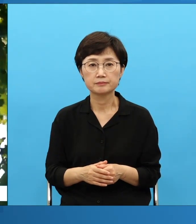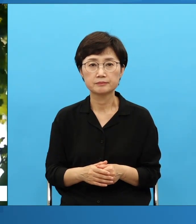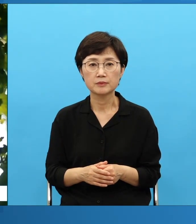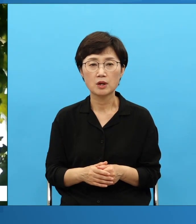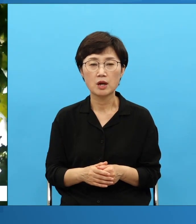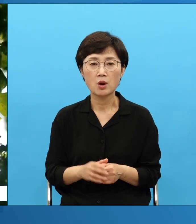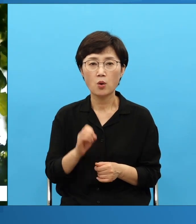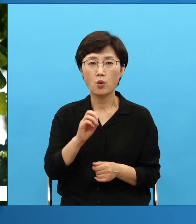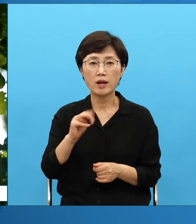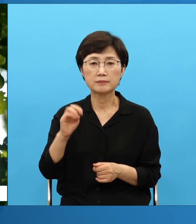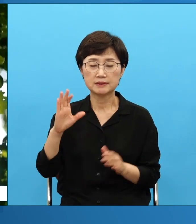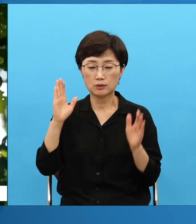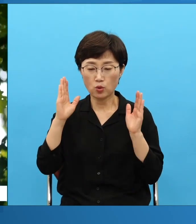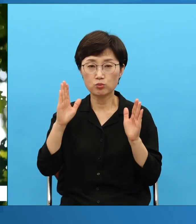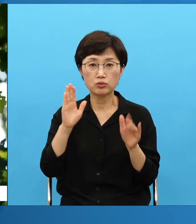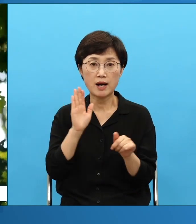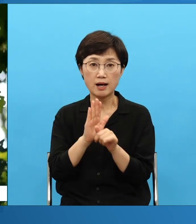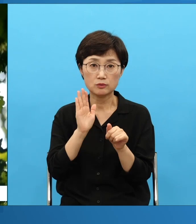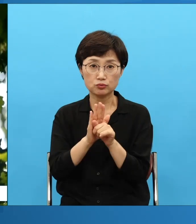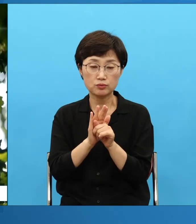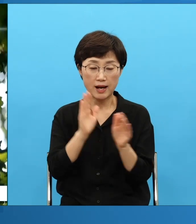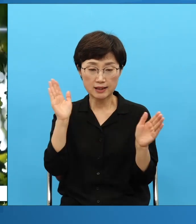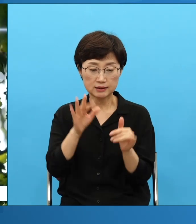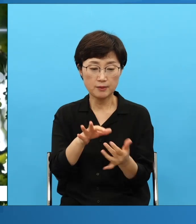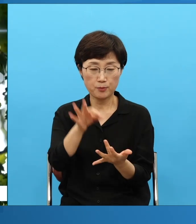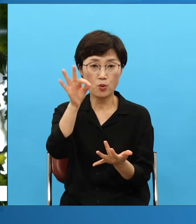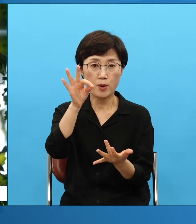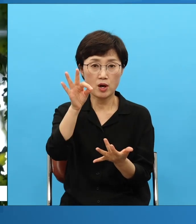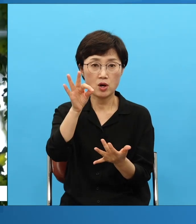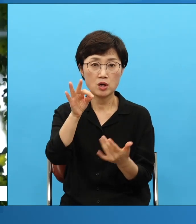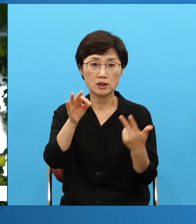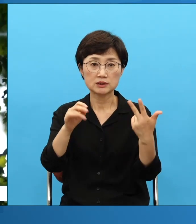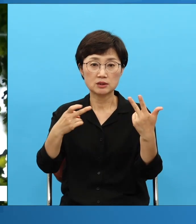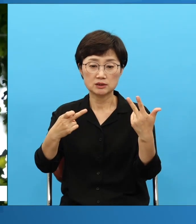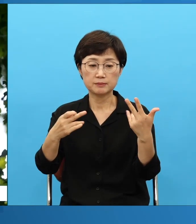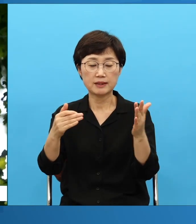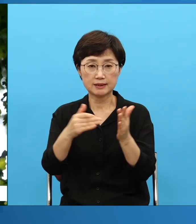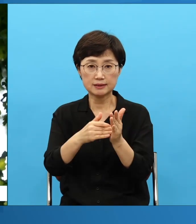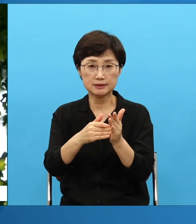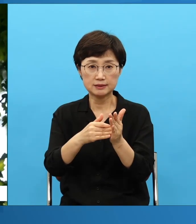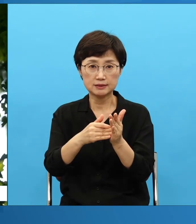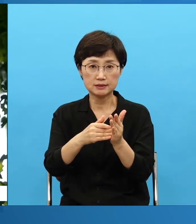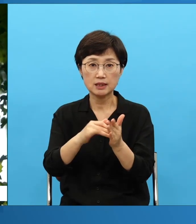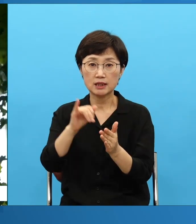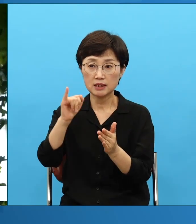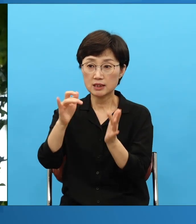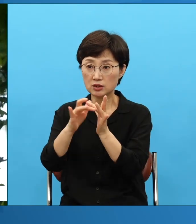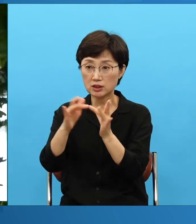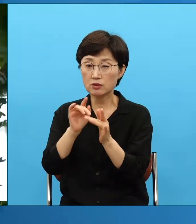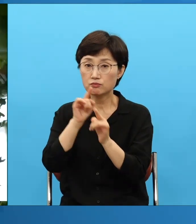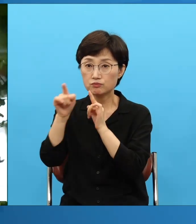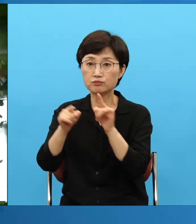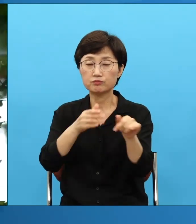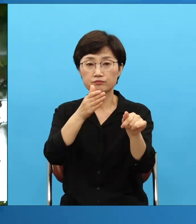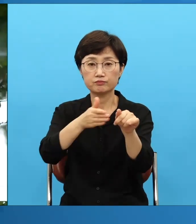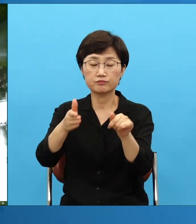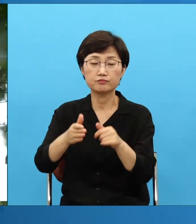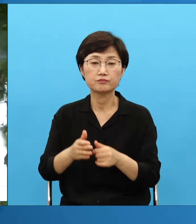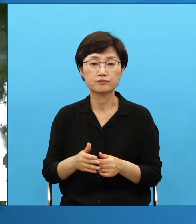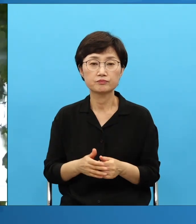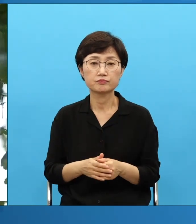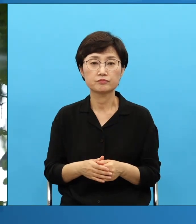2023 OMC 장학생을 선발합니다. 오는 7월 12일까지 iomc.kr에서 신청받습니다.